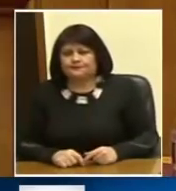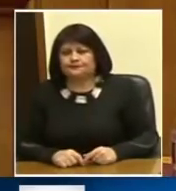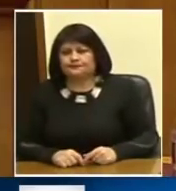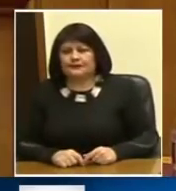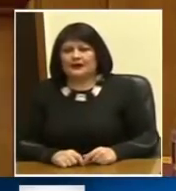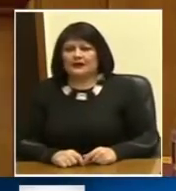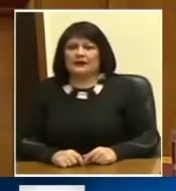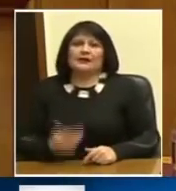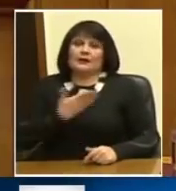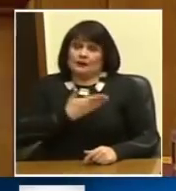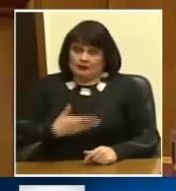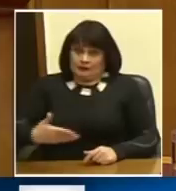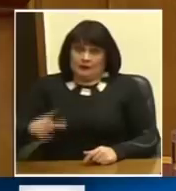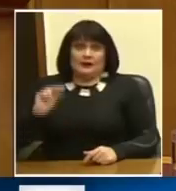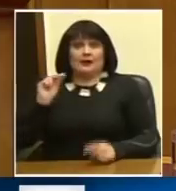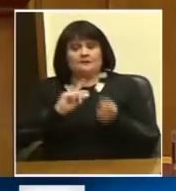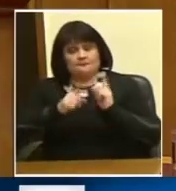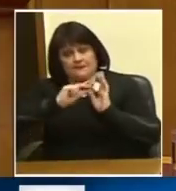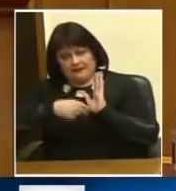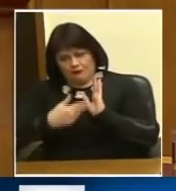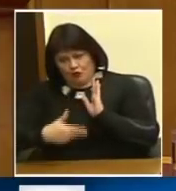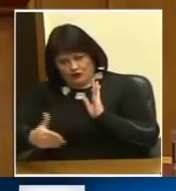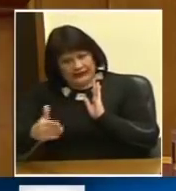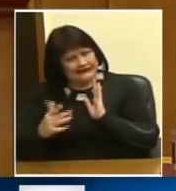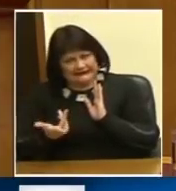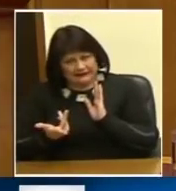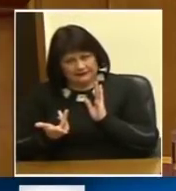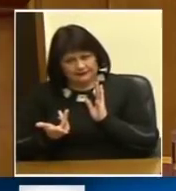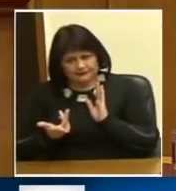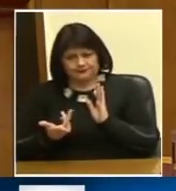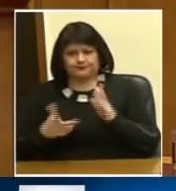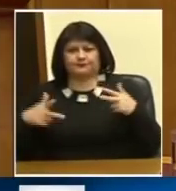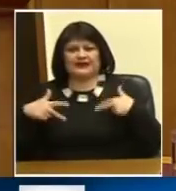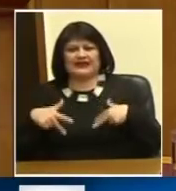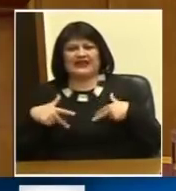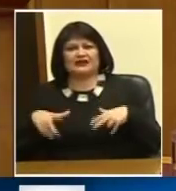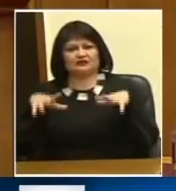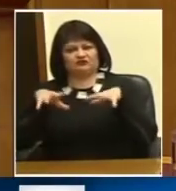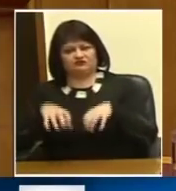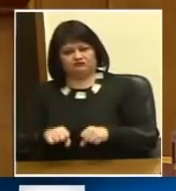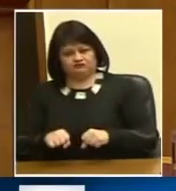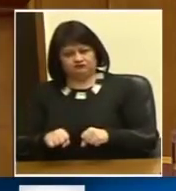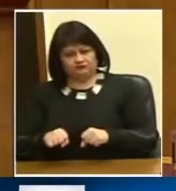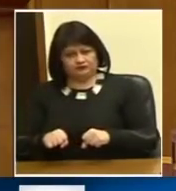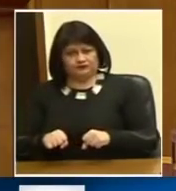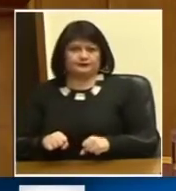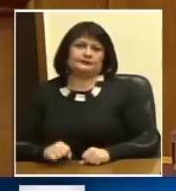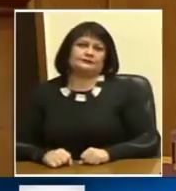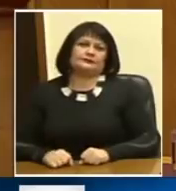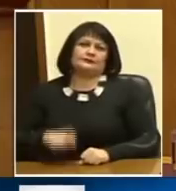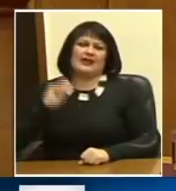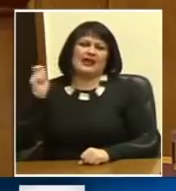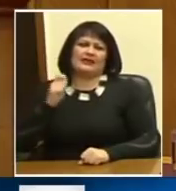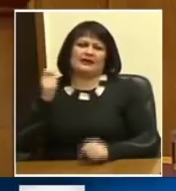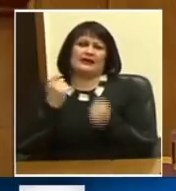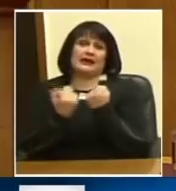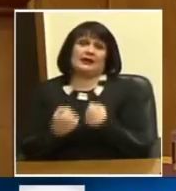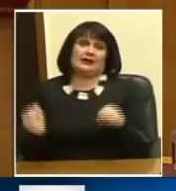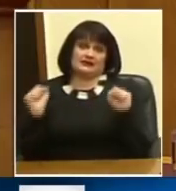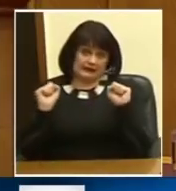των μνημονίων η κρατική κυριαρχία ή η λεγόμενη εθνική ανεξαρτησία